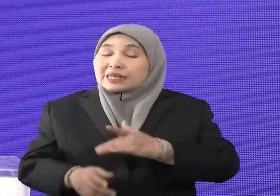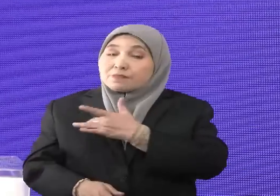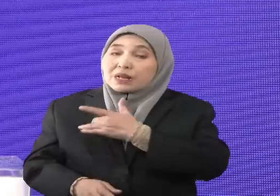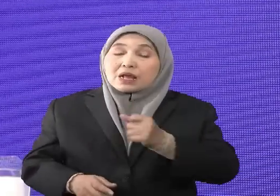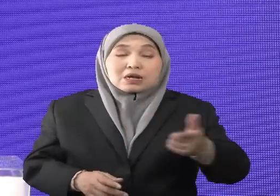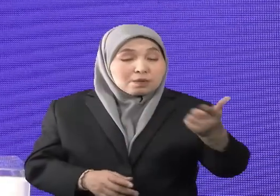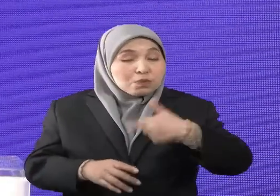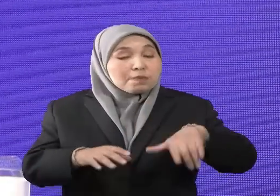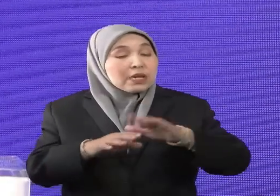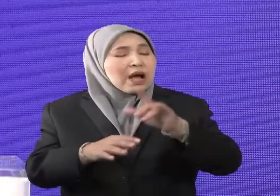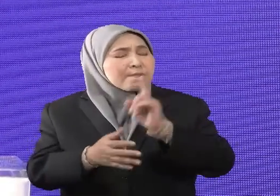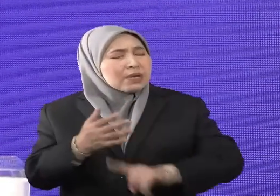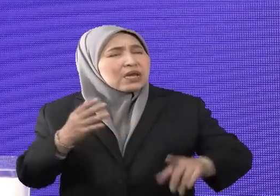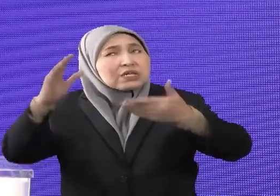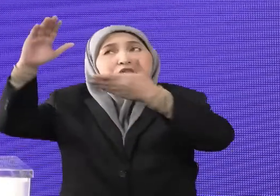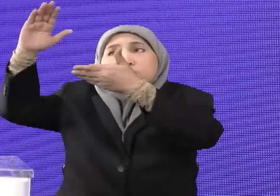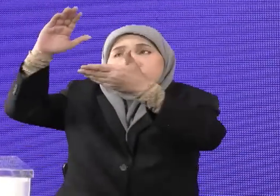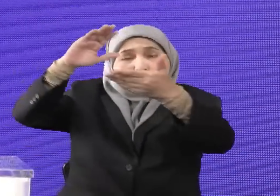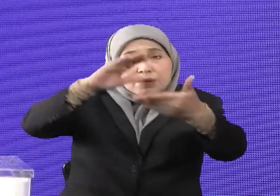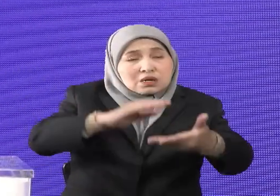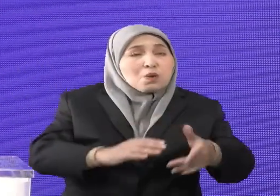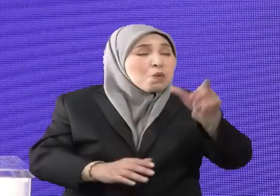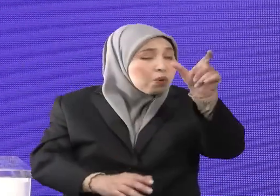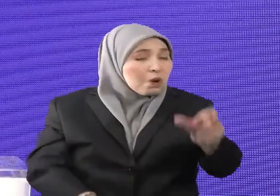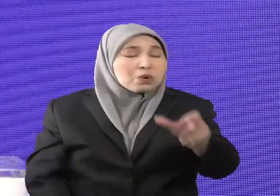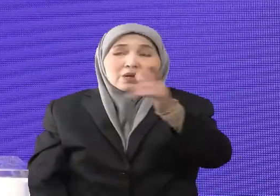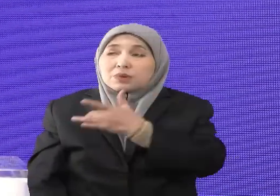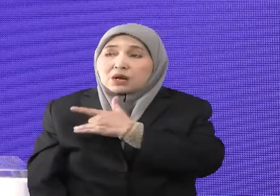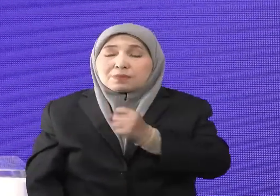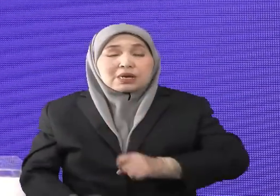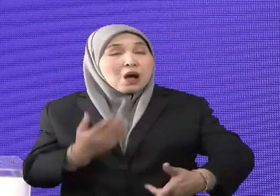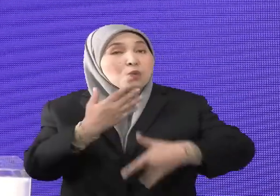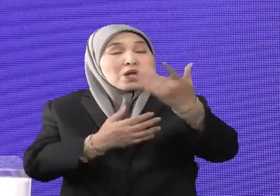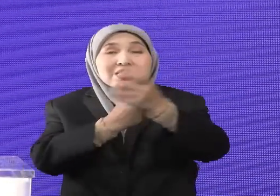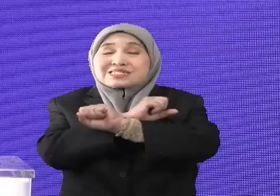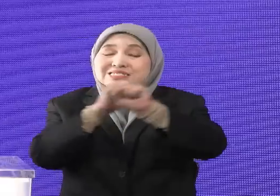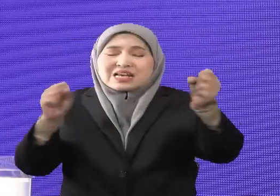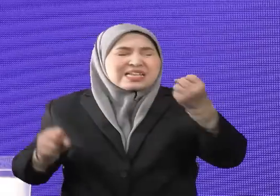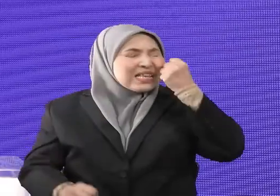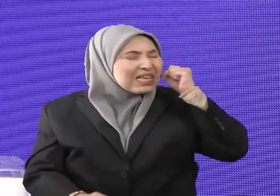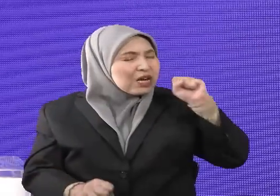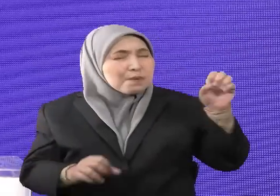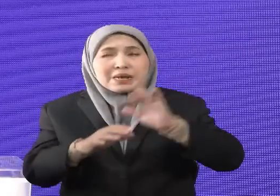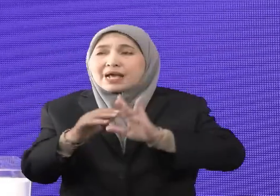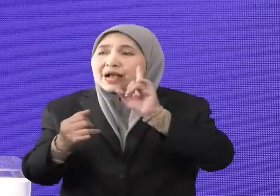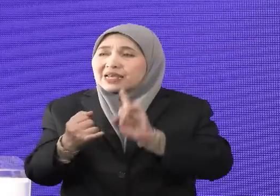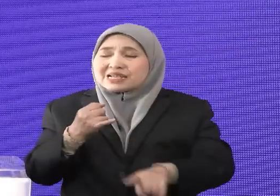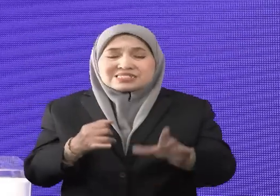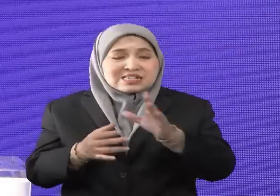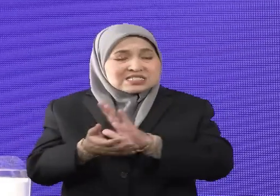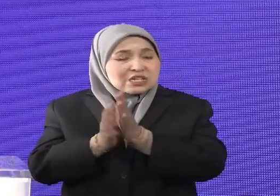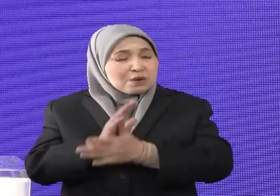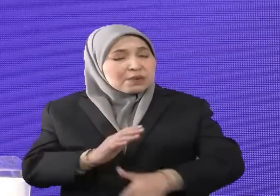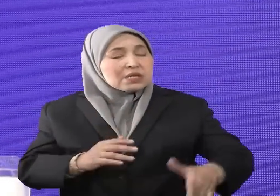kepada apa yang diturunkan kepada orang-orang yang beriman kepada awal siang dan ingkarilah pada akhirnya agama